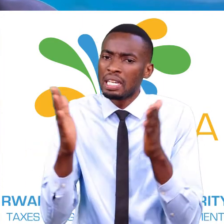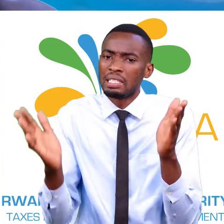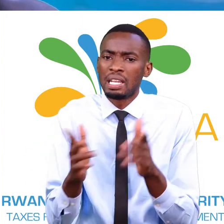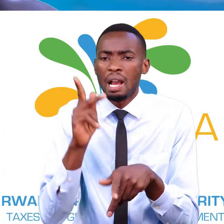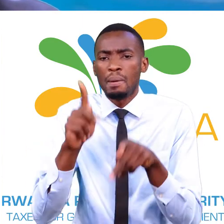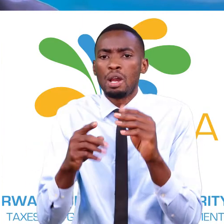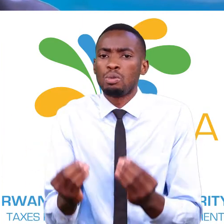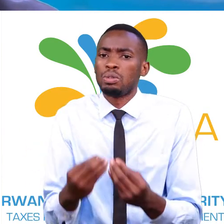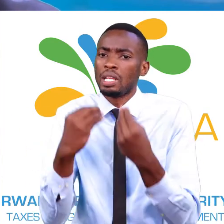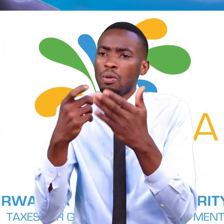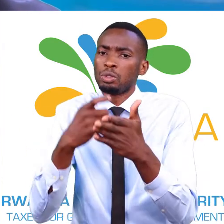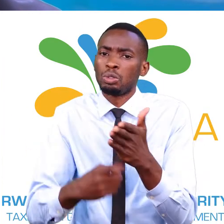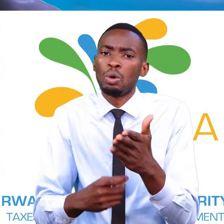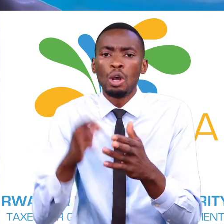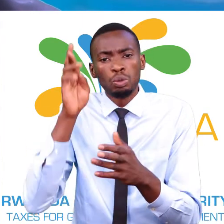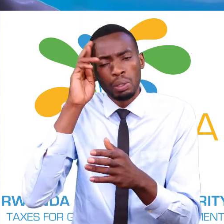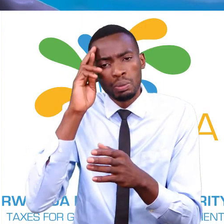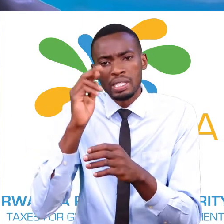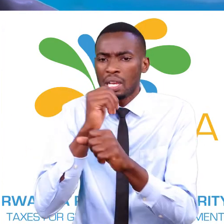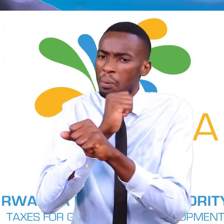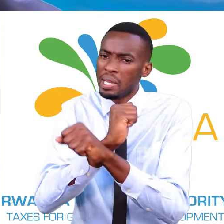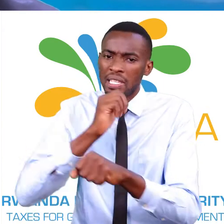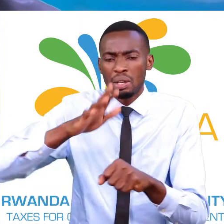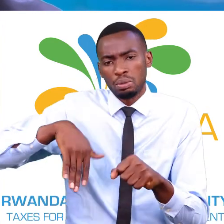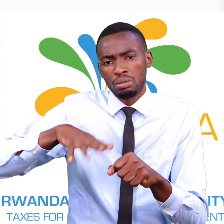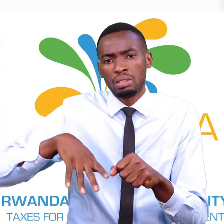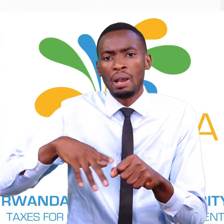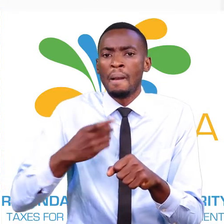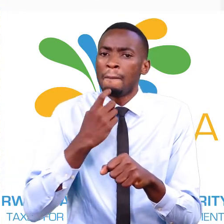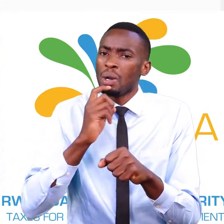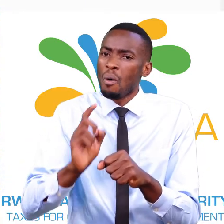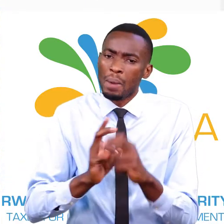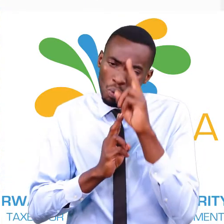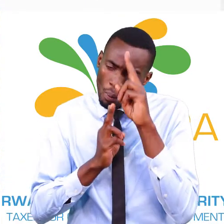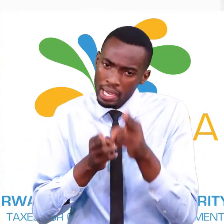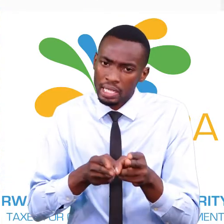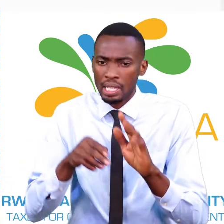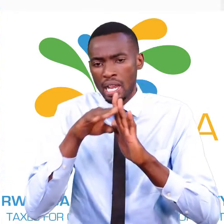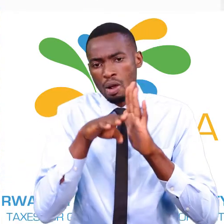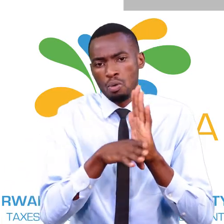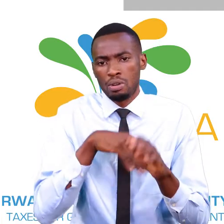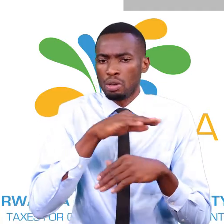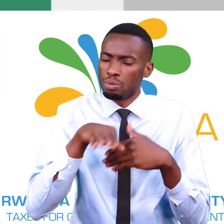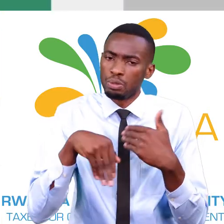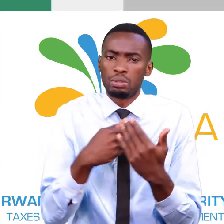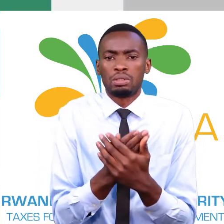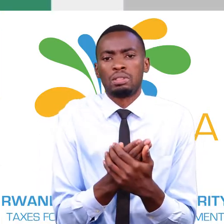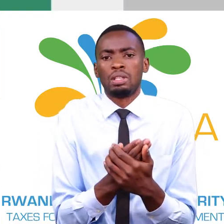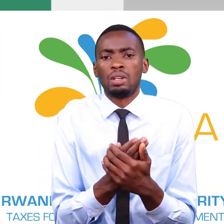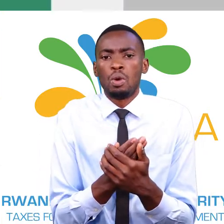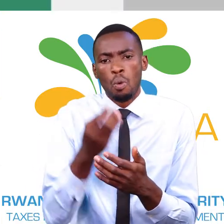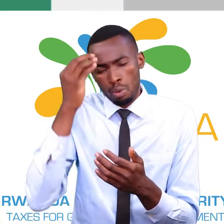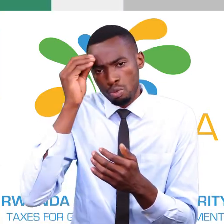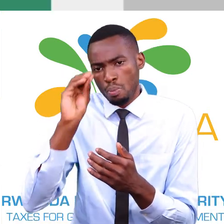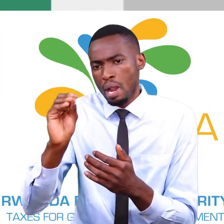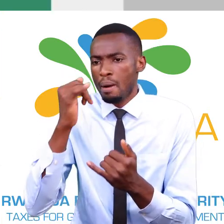ko nyamuneka mwirinde gutinda mugire wareze gahunda igihe cyo kwisora kitararangira kugira ngo mwirinde ibyo bihano wenda